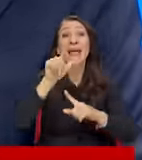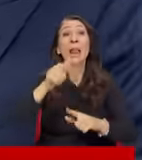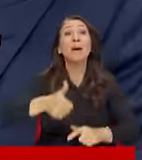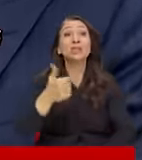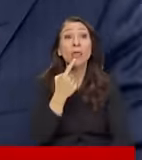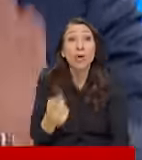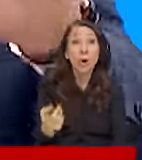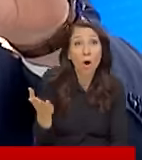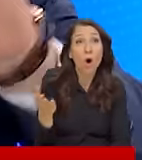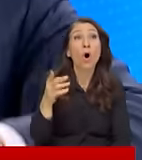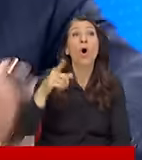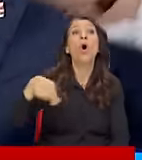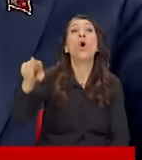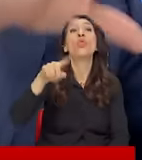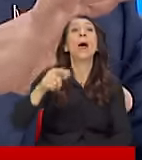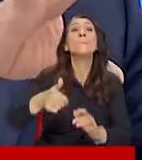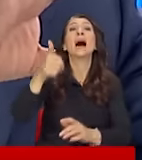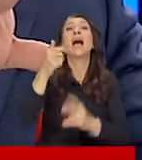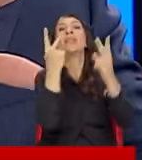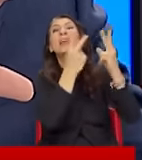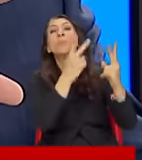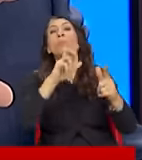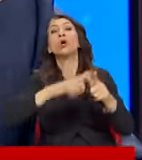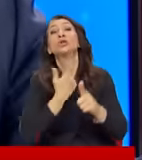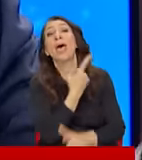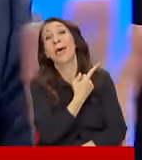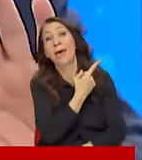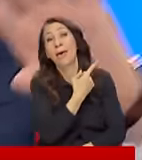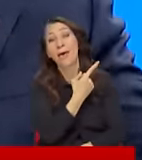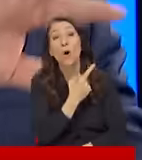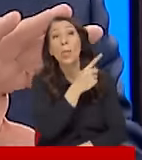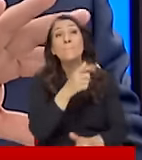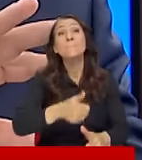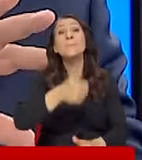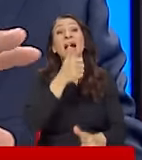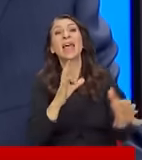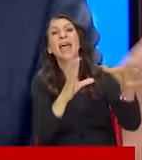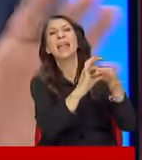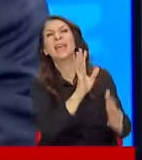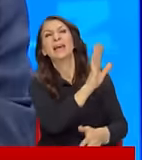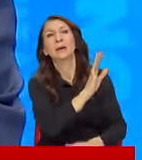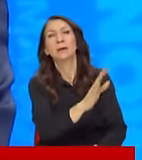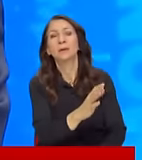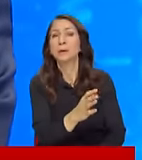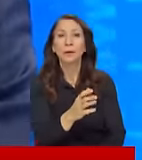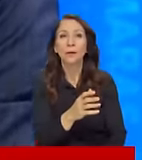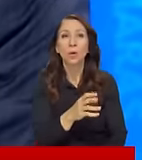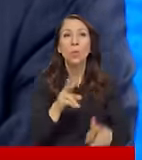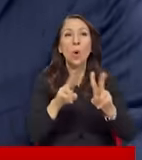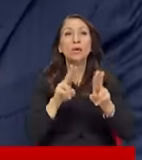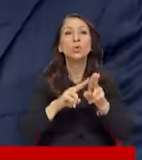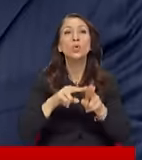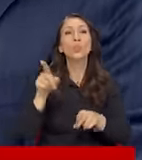diyor ki, onlar zaten bakanlığın projeleri. Onlar bakanlığı ilgilendirir. İşte Murat